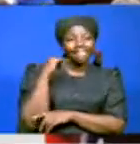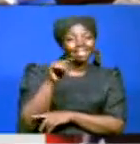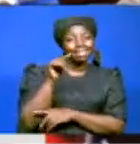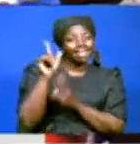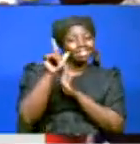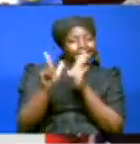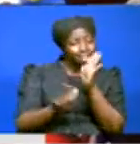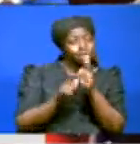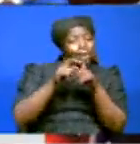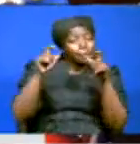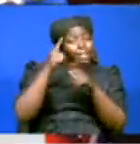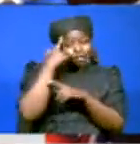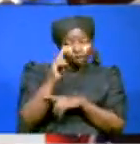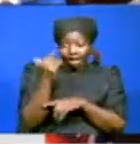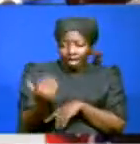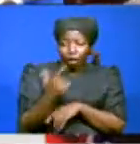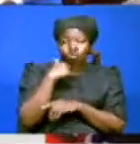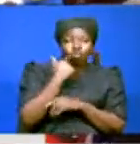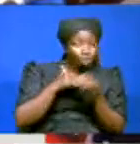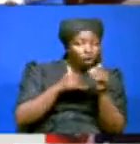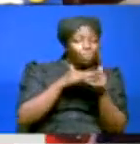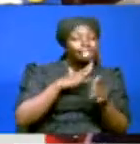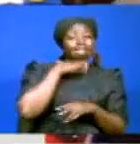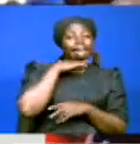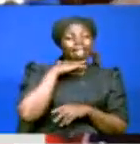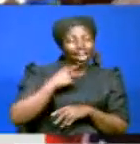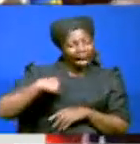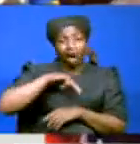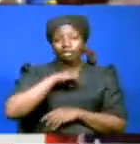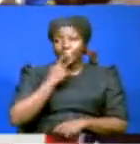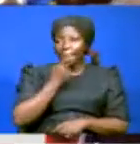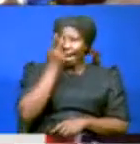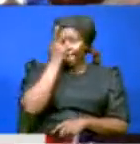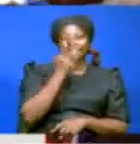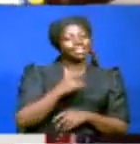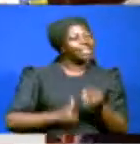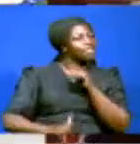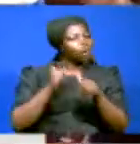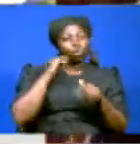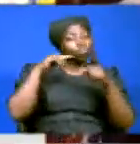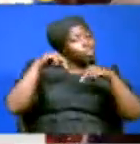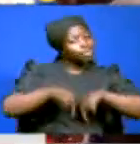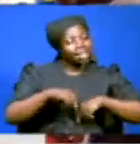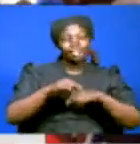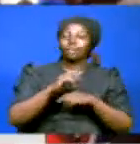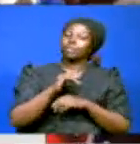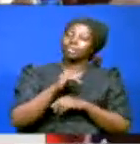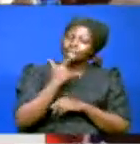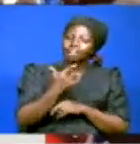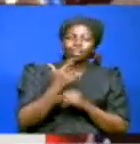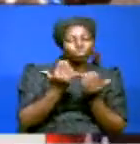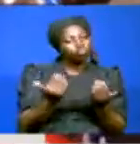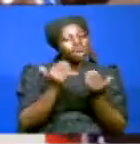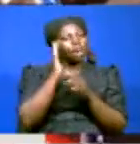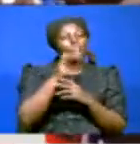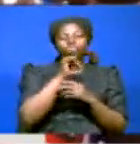yule mtoto ambaye karibu apoteze maisha yake, tukiwa wazazi tukazuia leo turipoti, tupige habari, tukaenda kwa